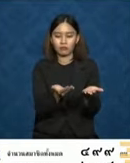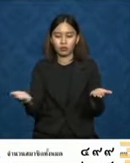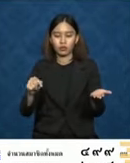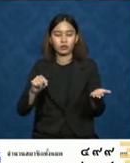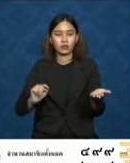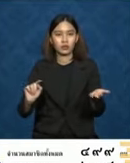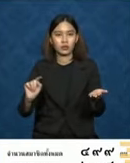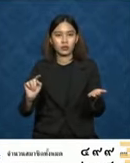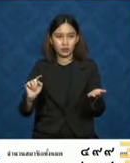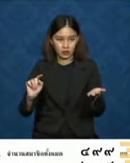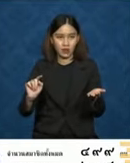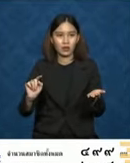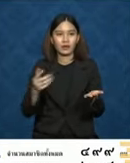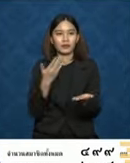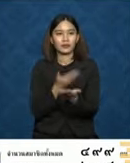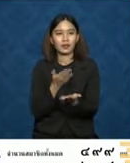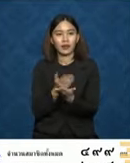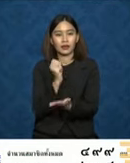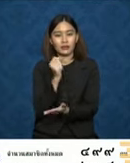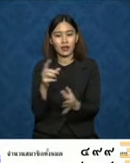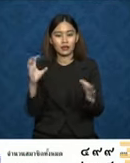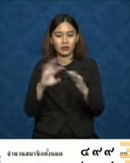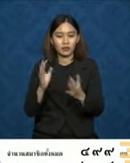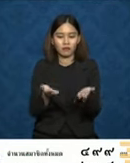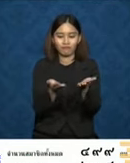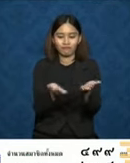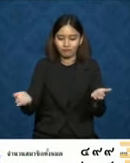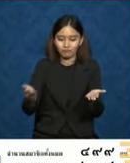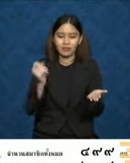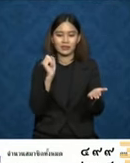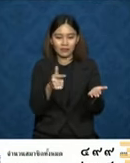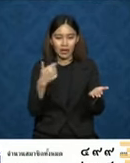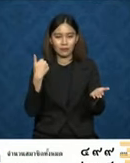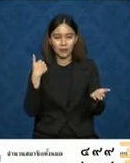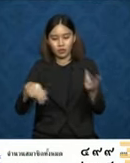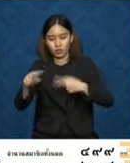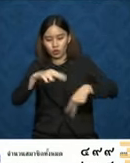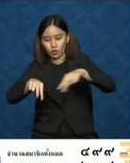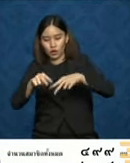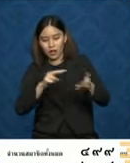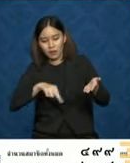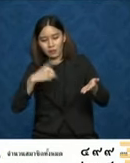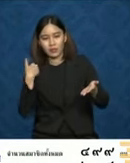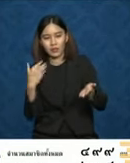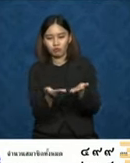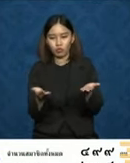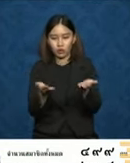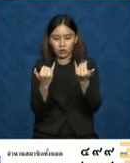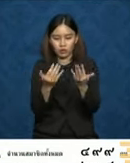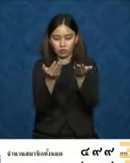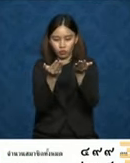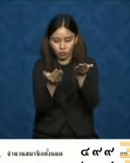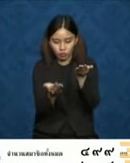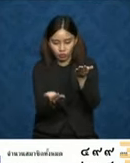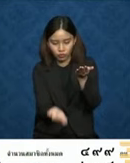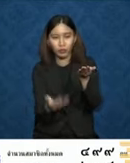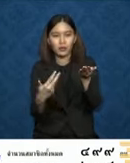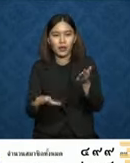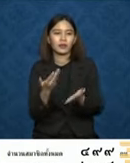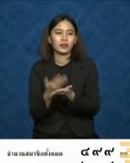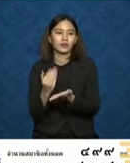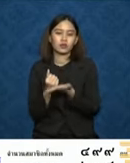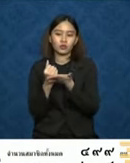ทำการต้องเสียค่าในเรื่องของการจอดและเสียค่าในเรื่องการดูแลนะครับบางลำนั้นจมลงไปแล้วนะครับยังไม่ได้รับ